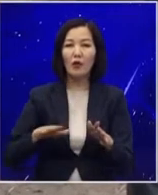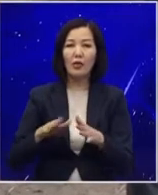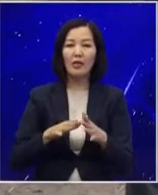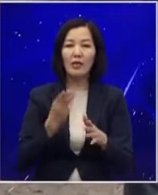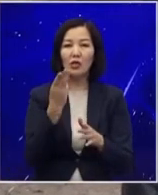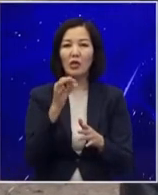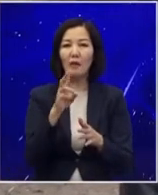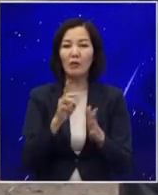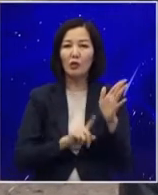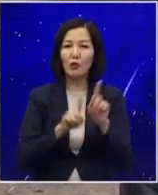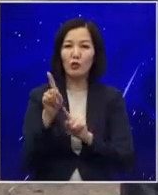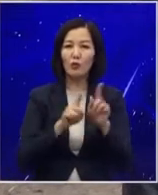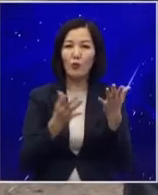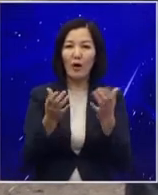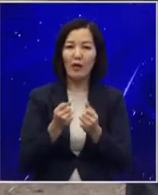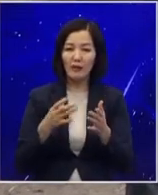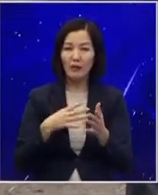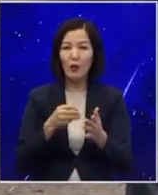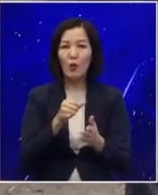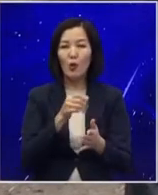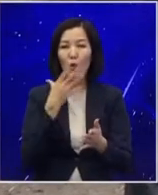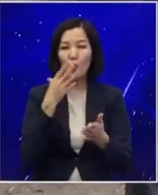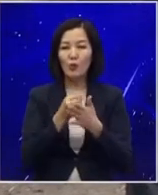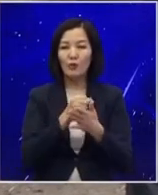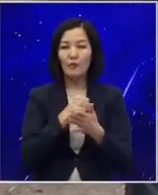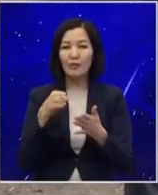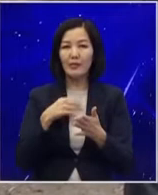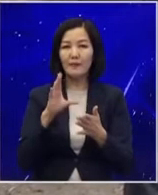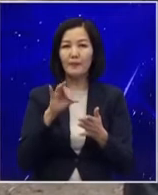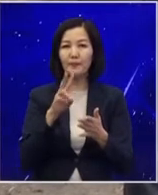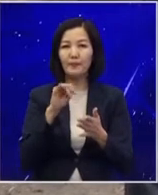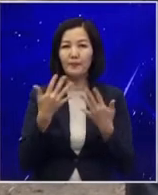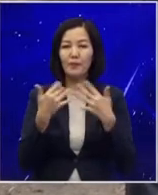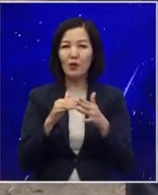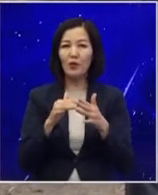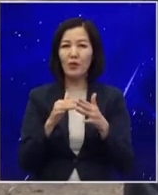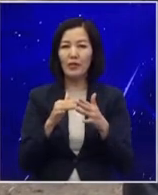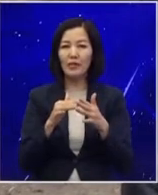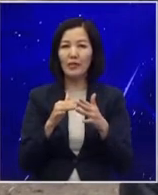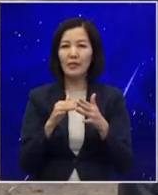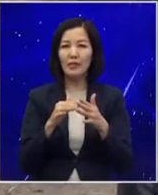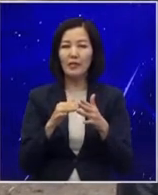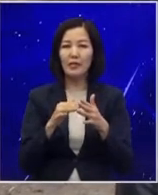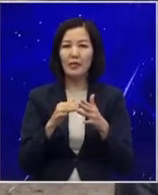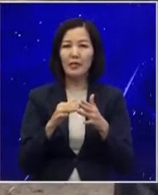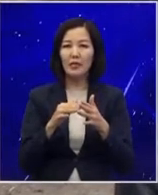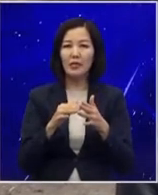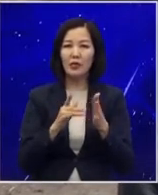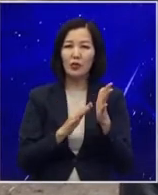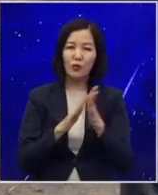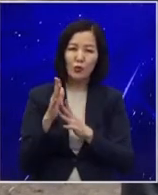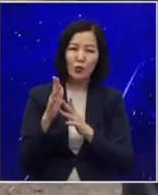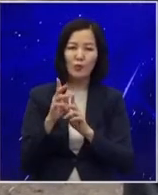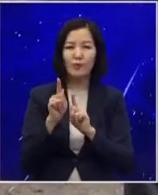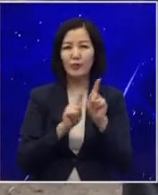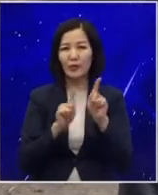сыртында жаңағы өзіміздің аудандағы Сүмбе ауылдық округінен жем шөп тасылды.